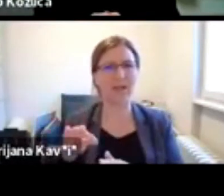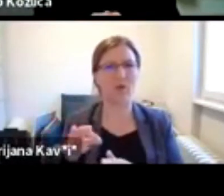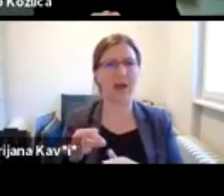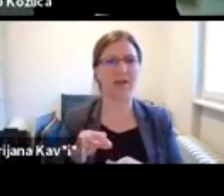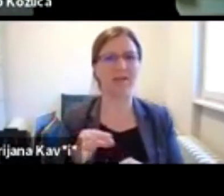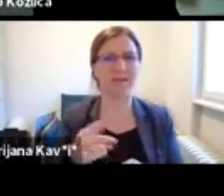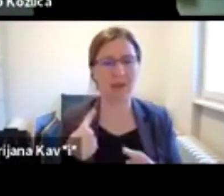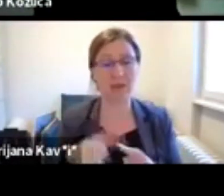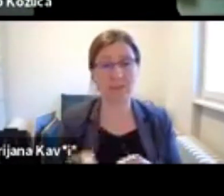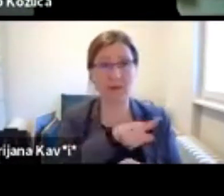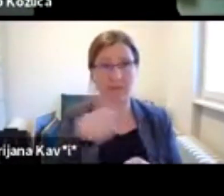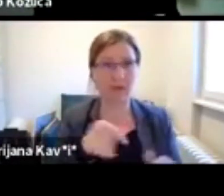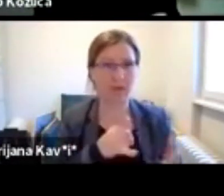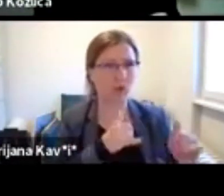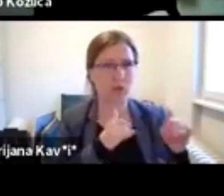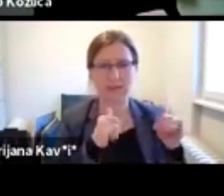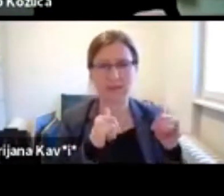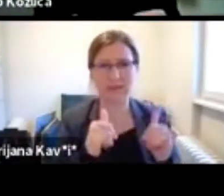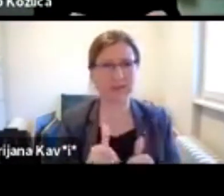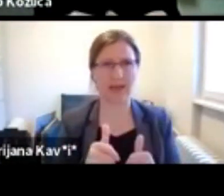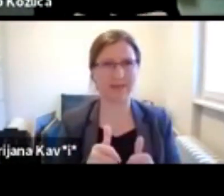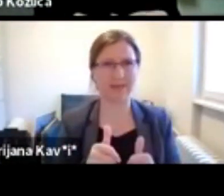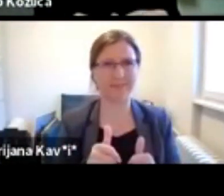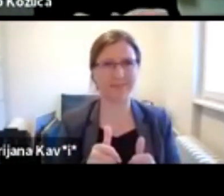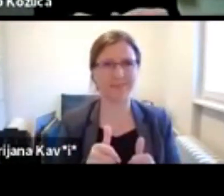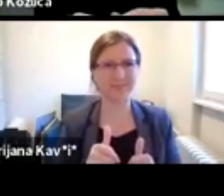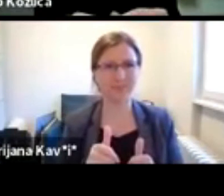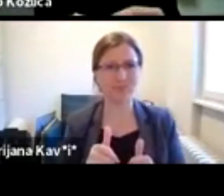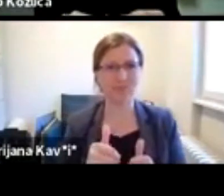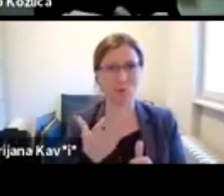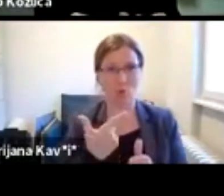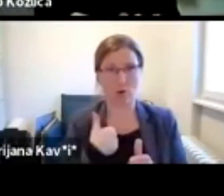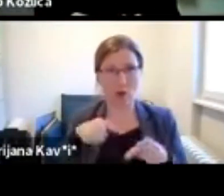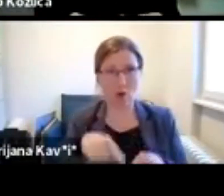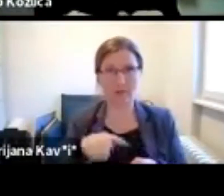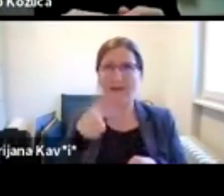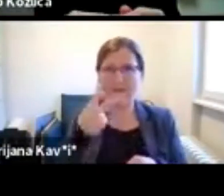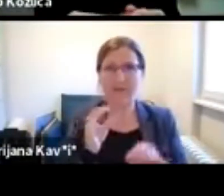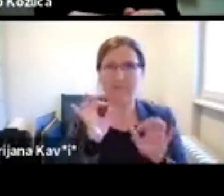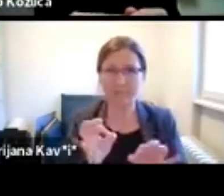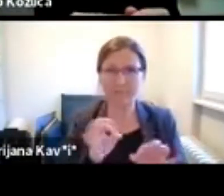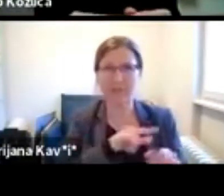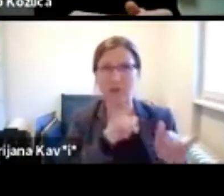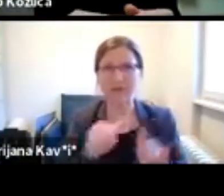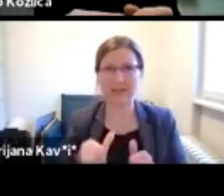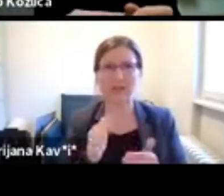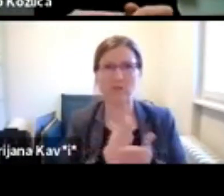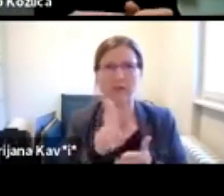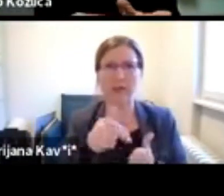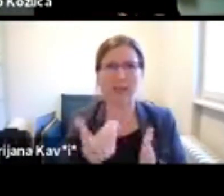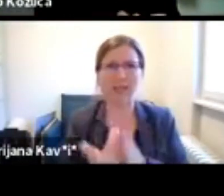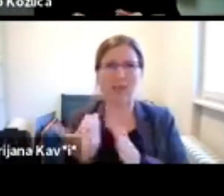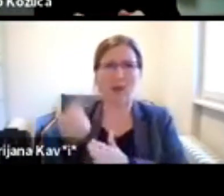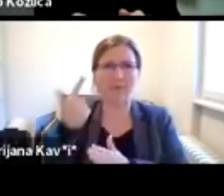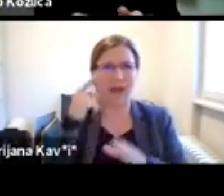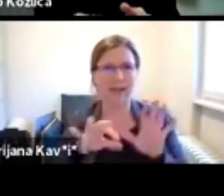bili čitavo vrijeme u ovome bar dijelu od kada sam ja ovdje u ustanovi. Svima